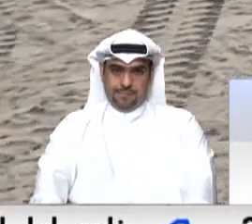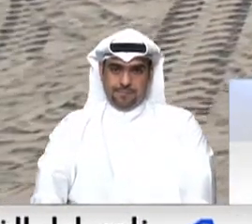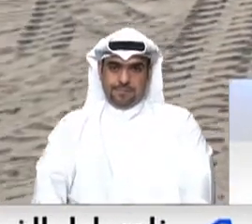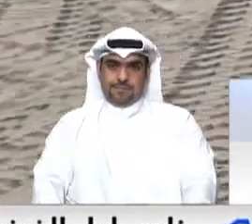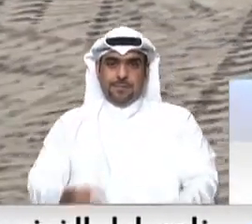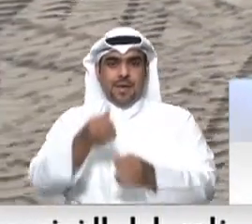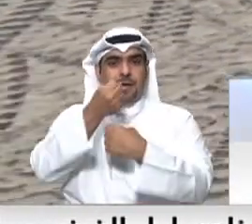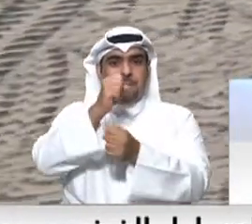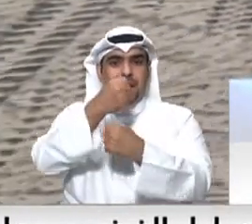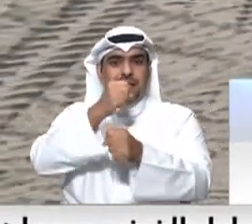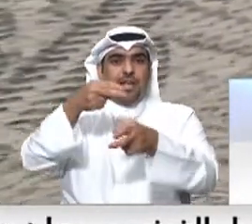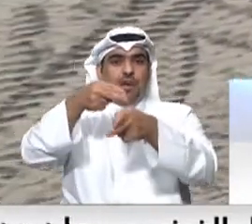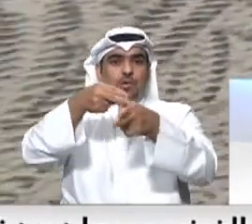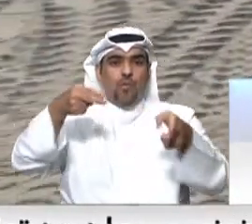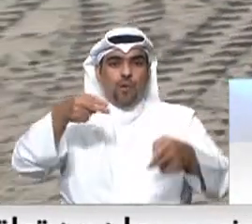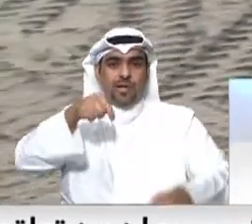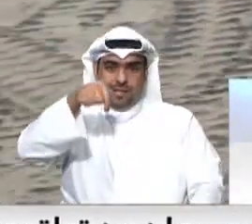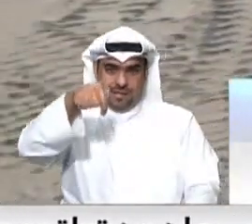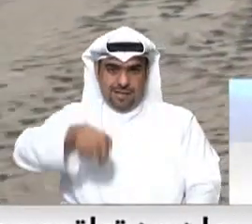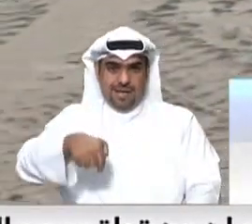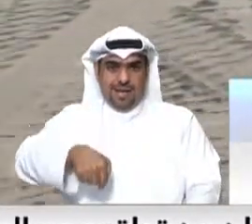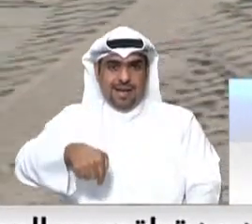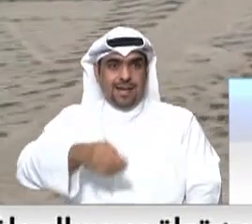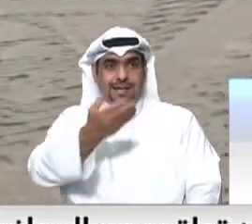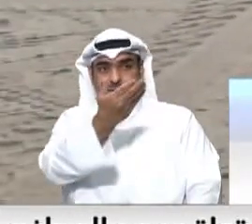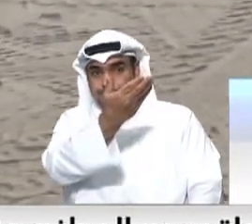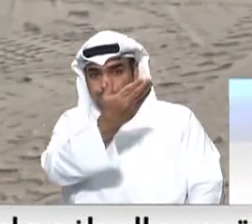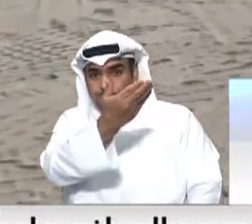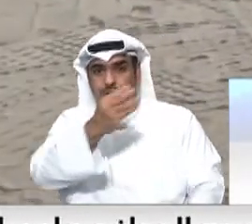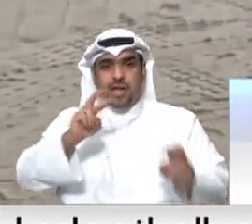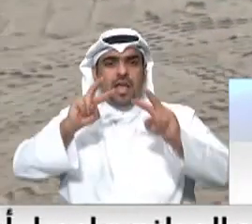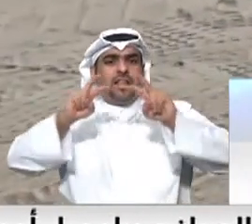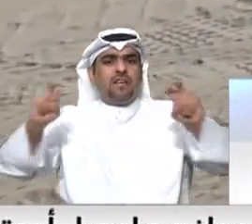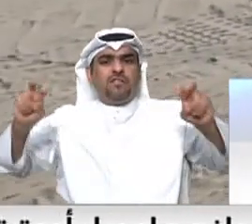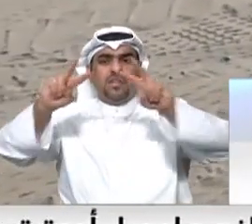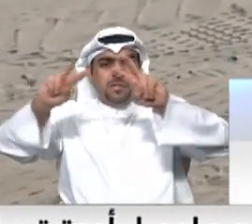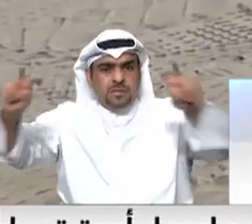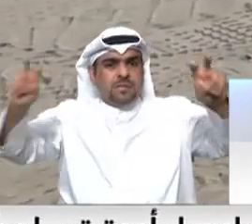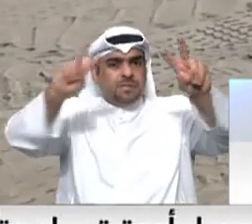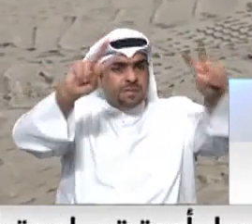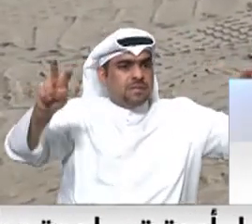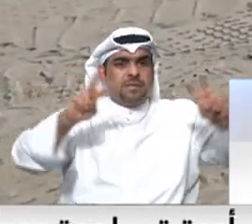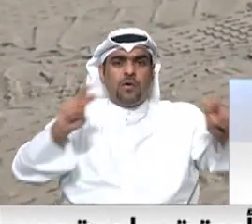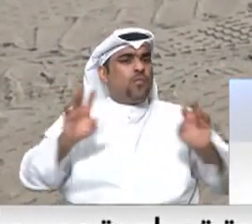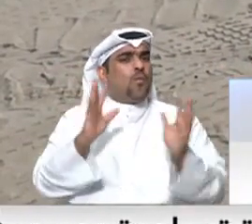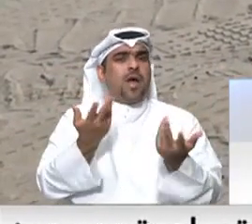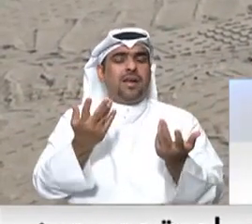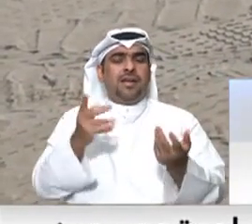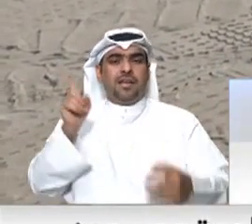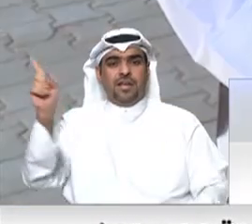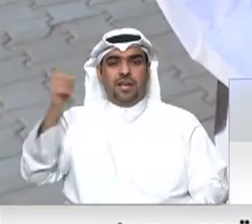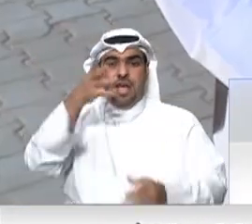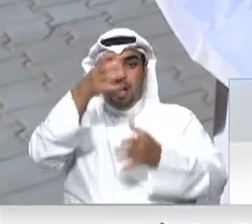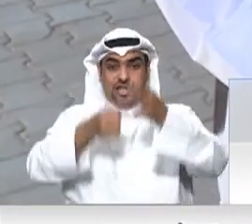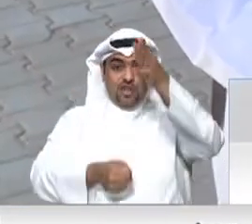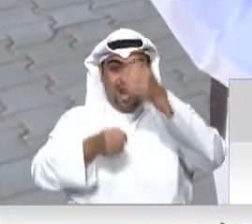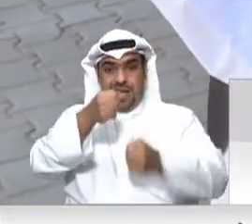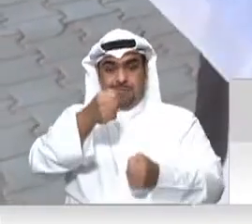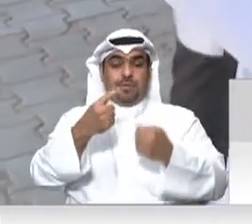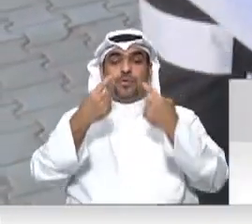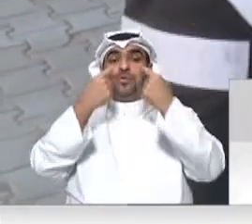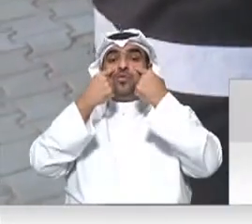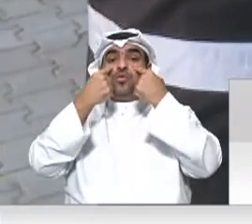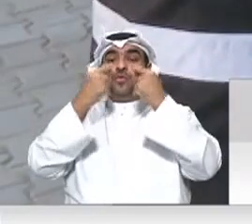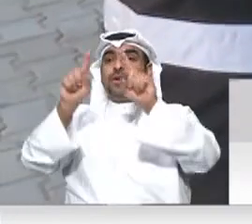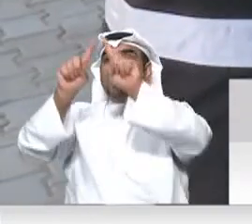تواصل بلدية الكويت وعبر الفرق الرقابية التابعة لإدارة النظافة العامة وإشغالات